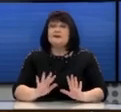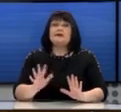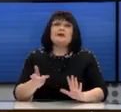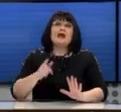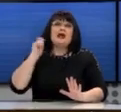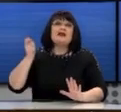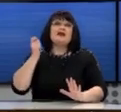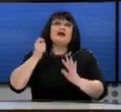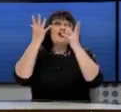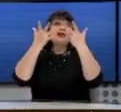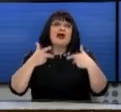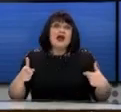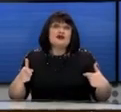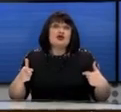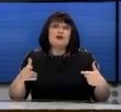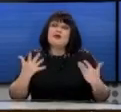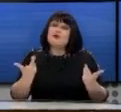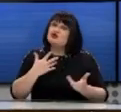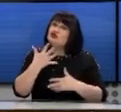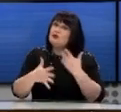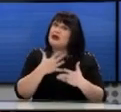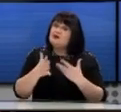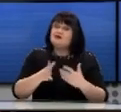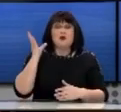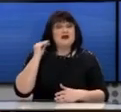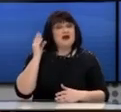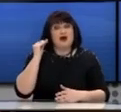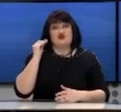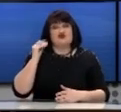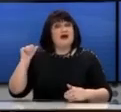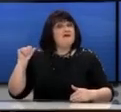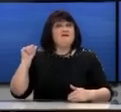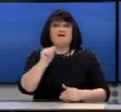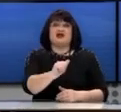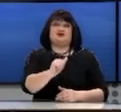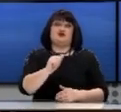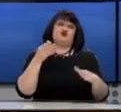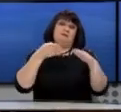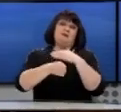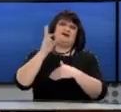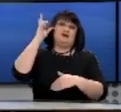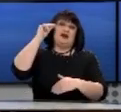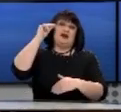Εθνικό Θέατρο, δεν ξέρω. Εγώ δεν έχω ακούσει πουθενά να γίνονται βιασμοί.